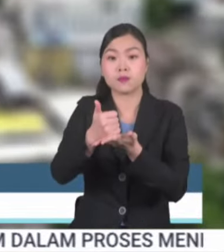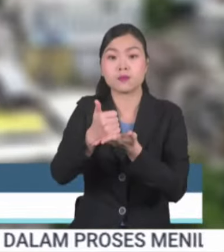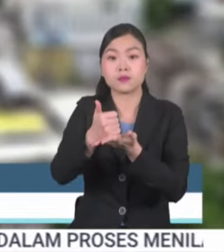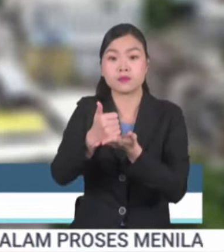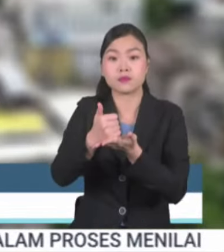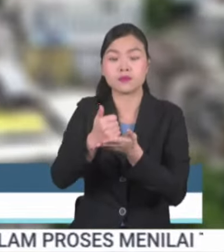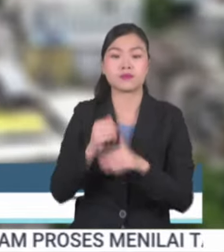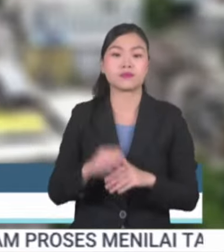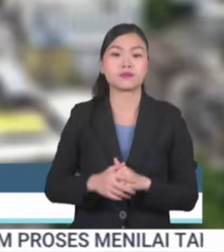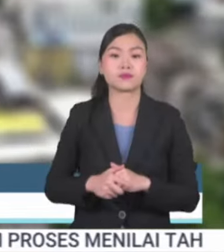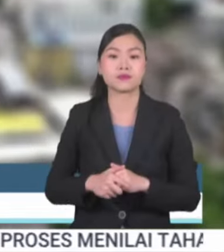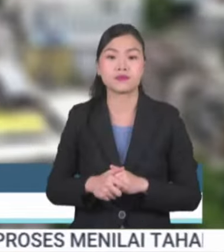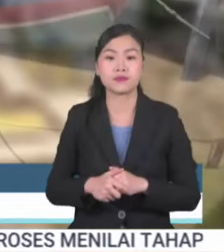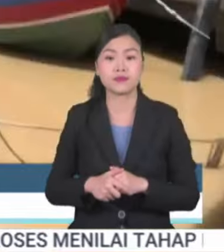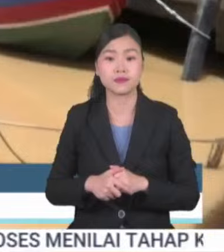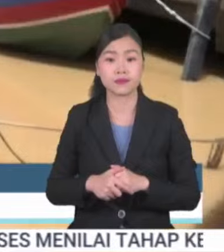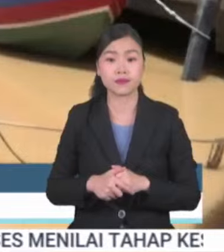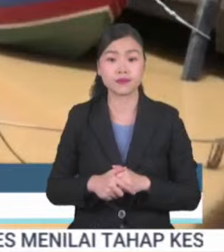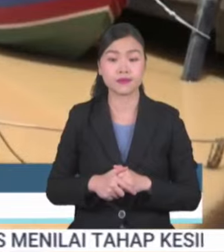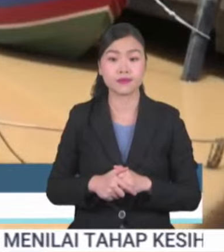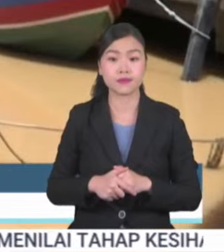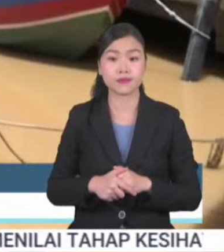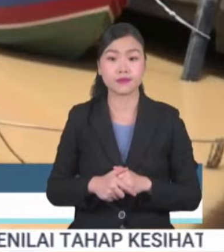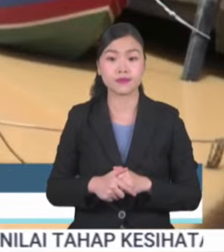golongan berkenaan.